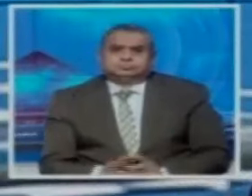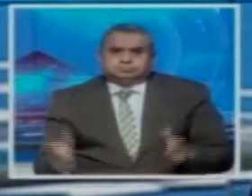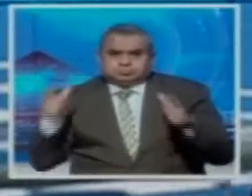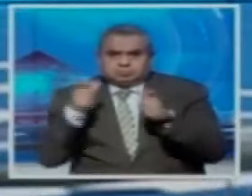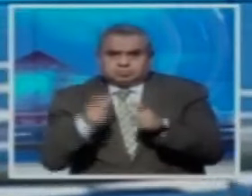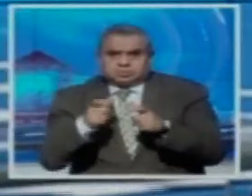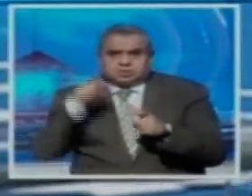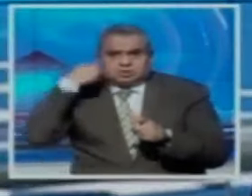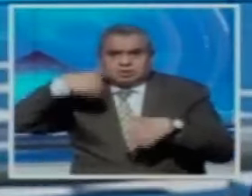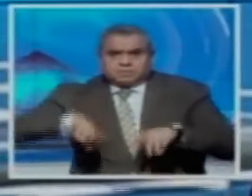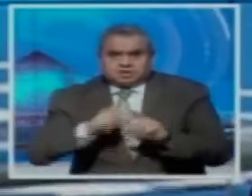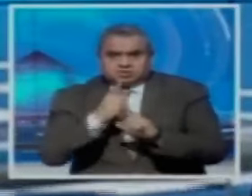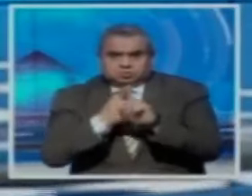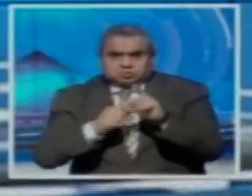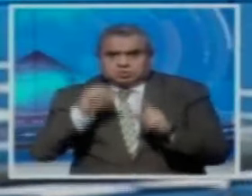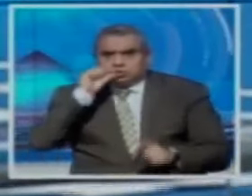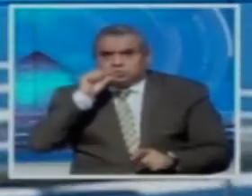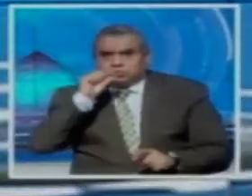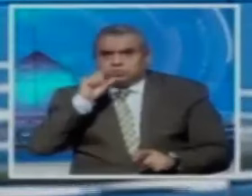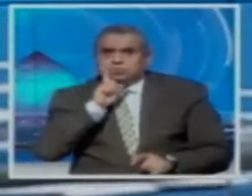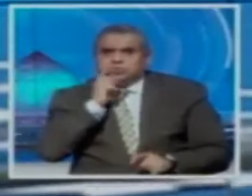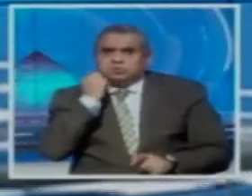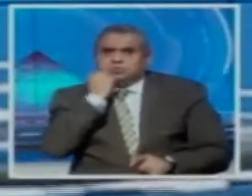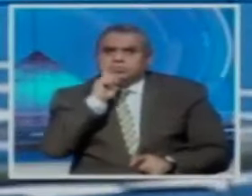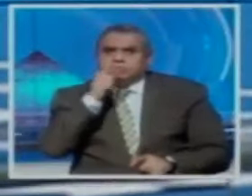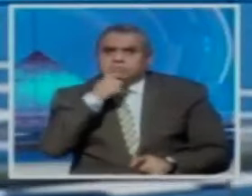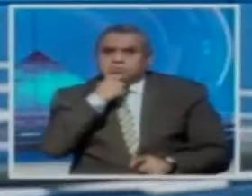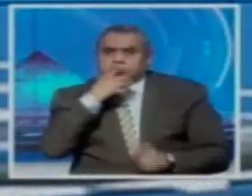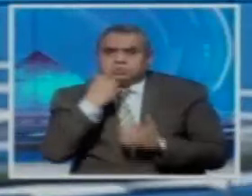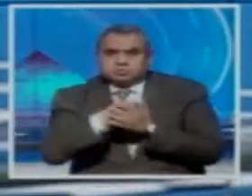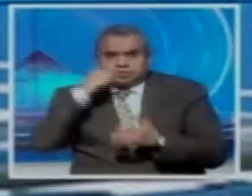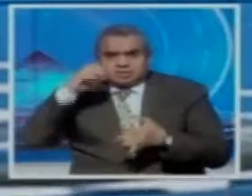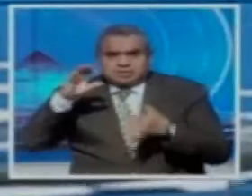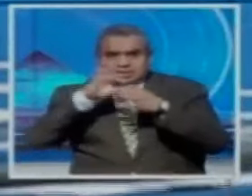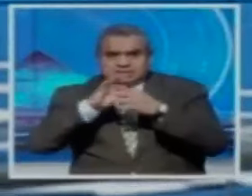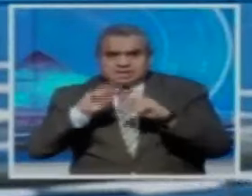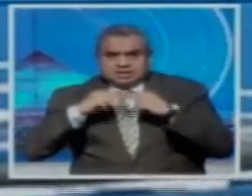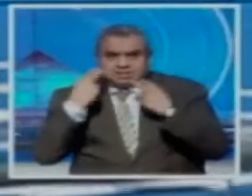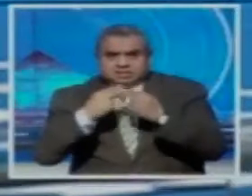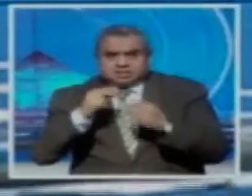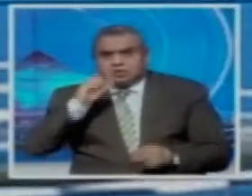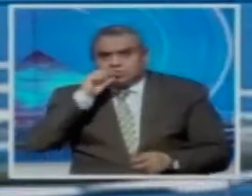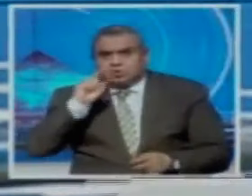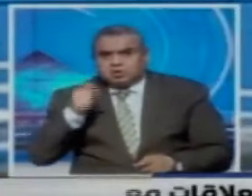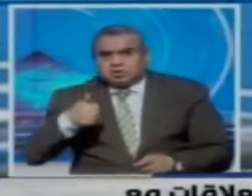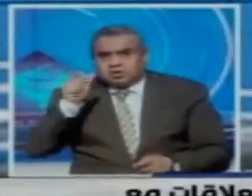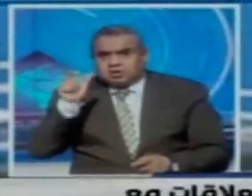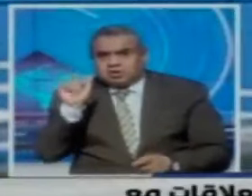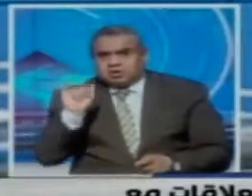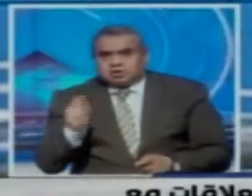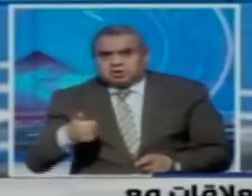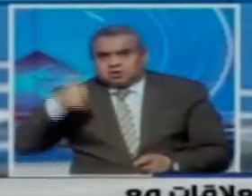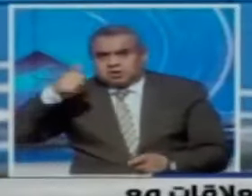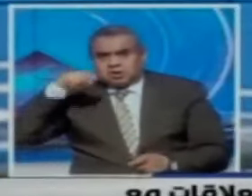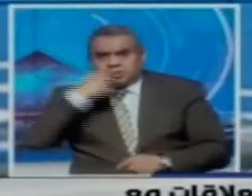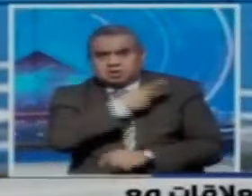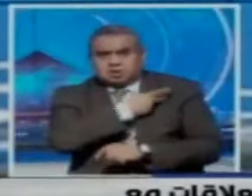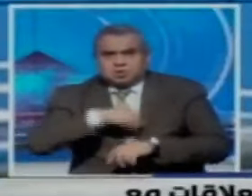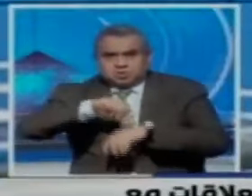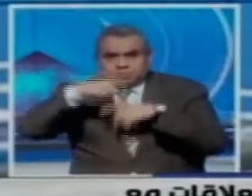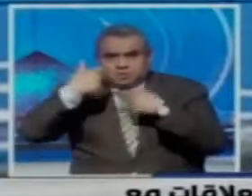عقد رئيس مجلس الوزراء دكتور مصطفى مدبولي اجتماعا مع وزيرة التعاون الدولية الدكتورة رانيا المشاط في مقر الحكومة